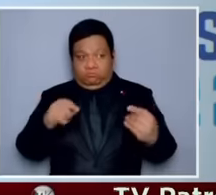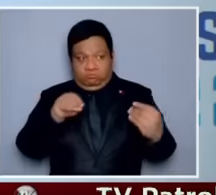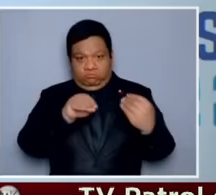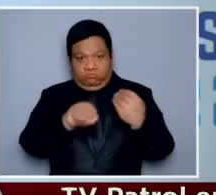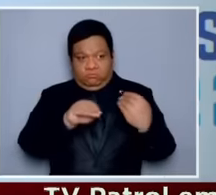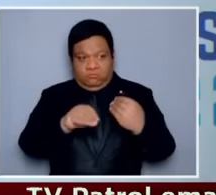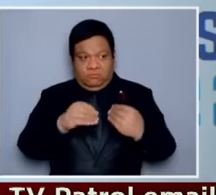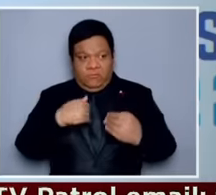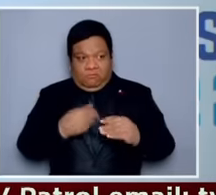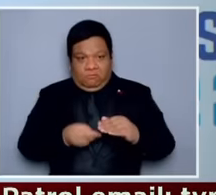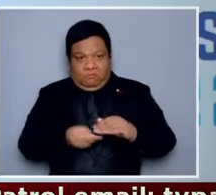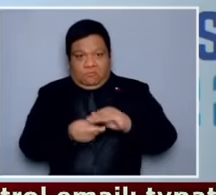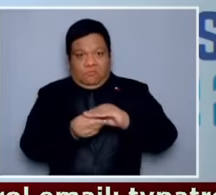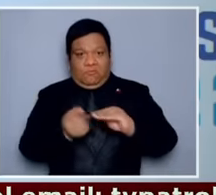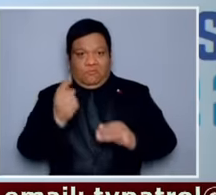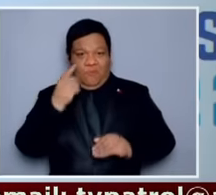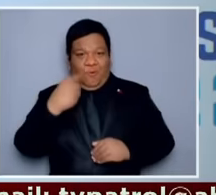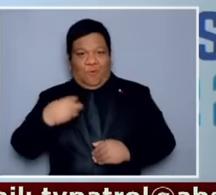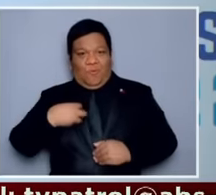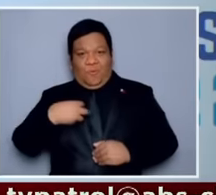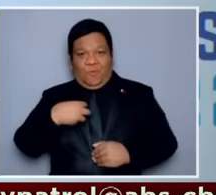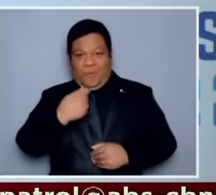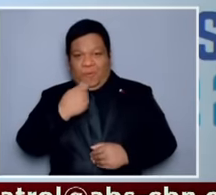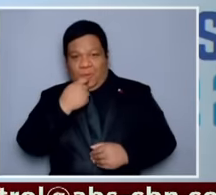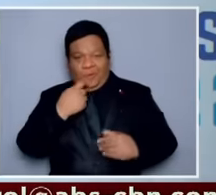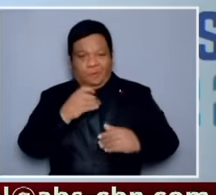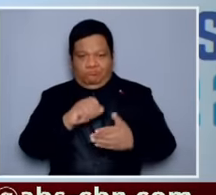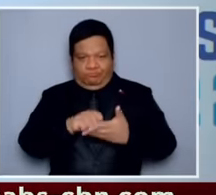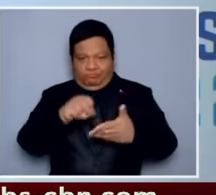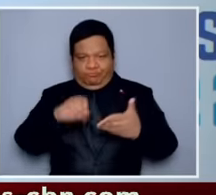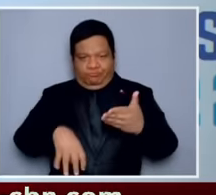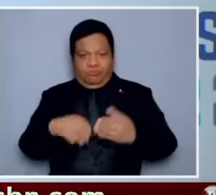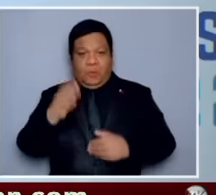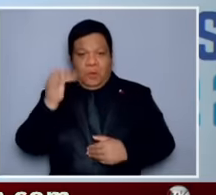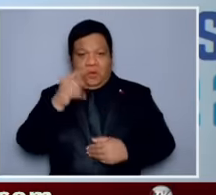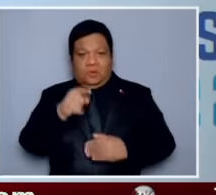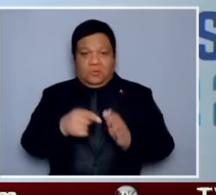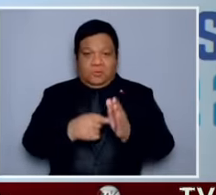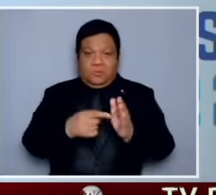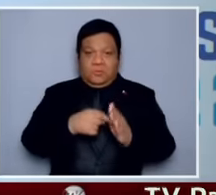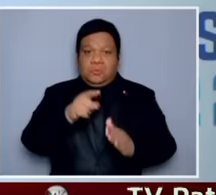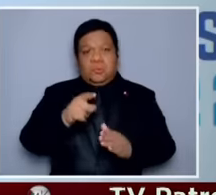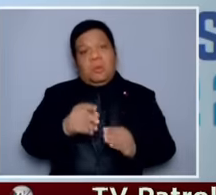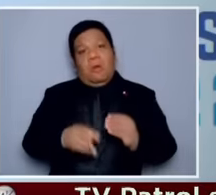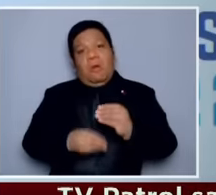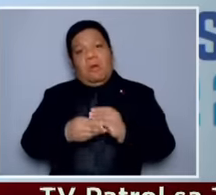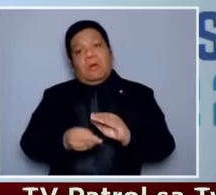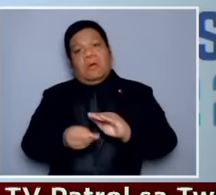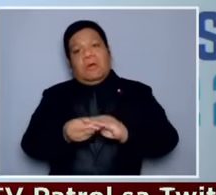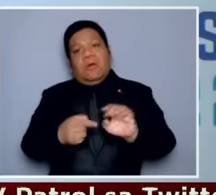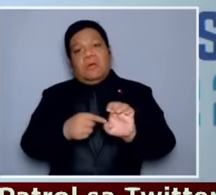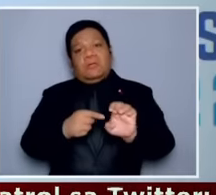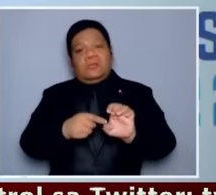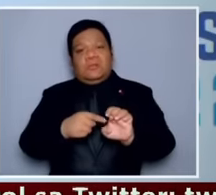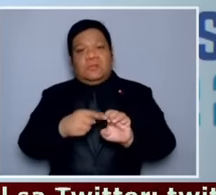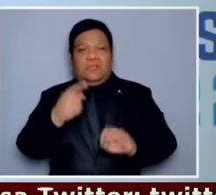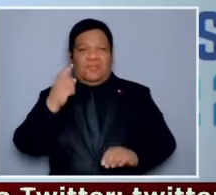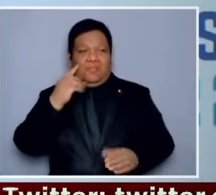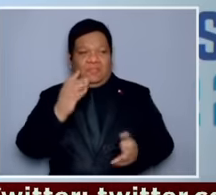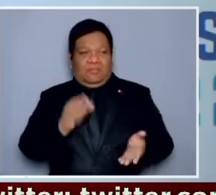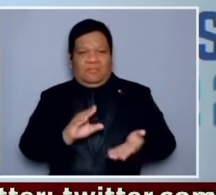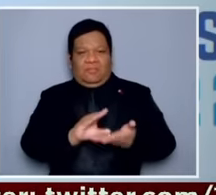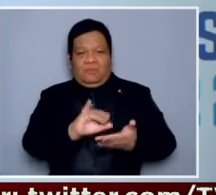ating mga tsuper. Pati sa mga operator kasi minsan binibigyan nyo ng extra para sa kotong lang. Ganito rin ang nangyayari doon sa